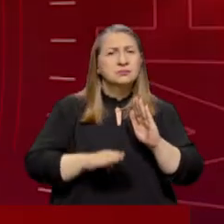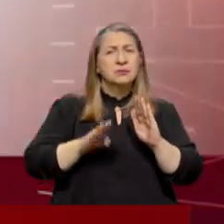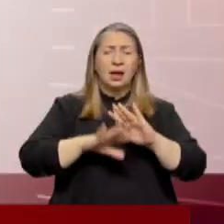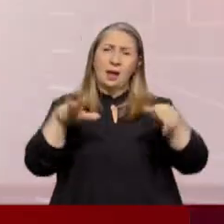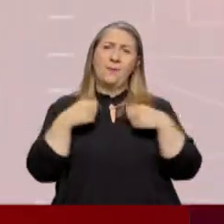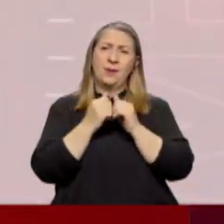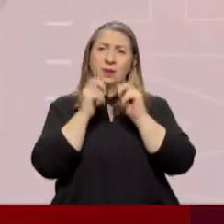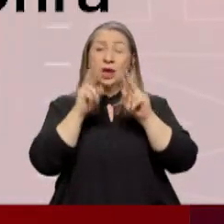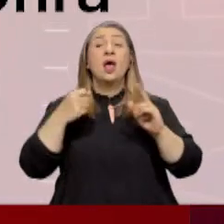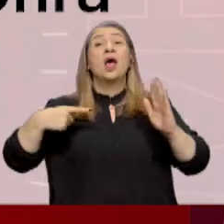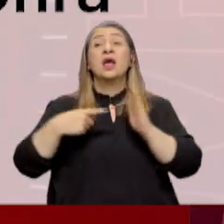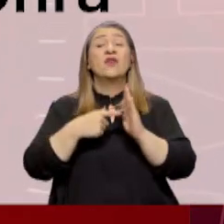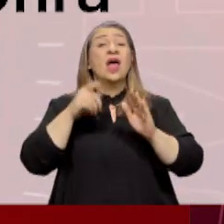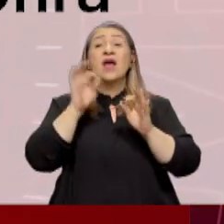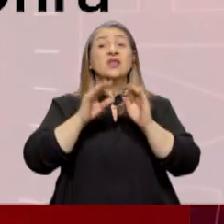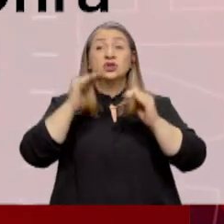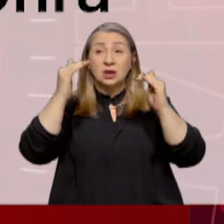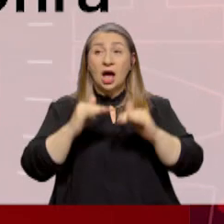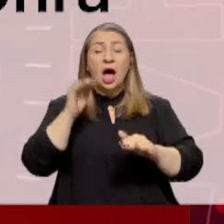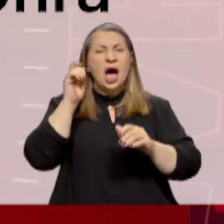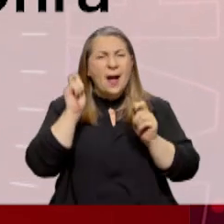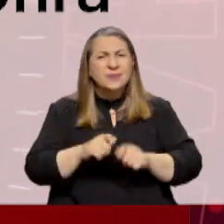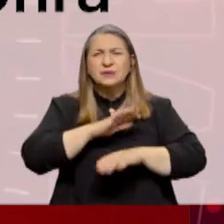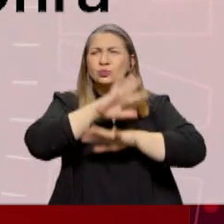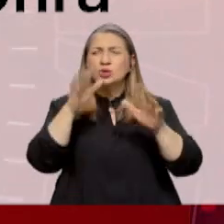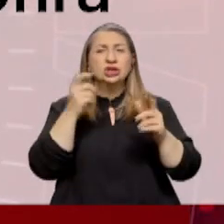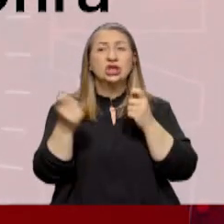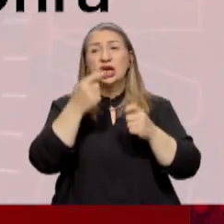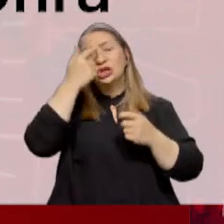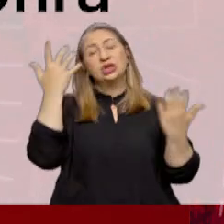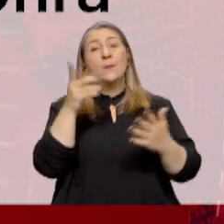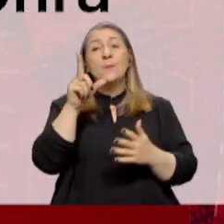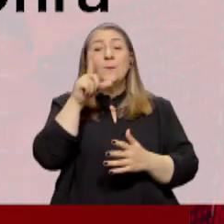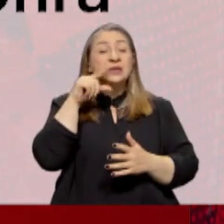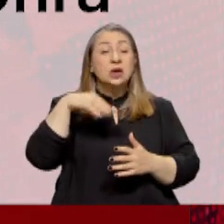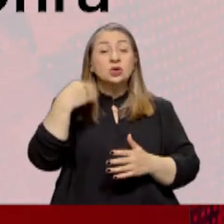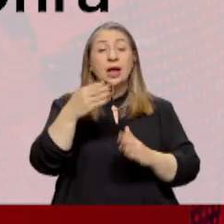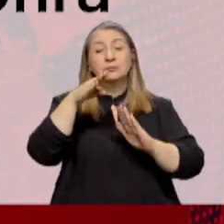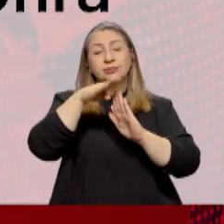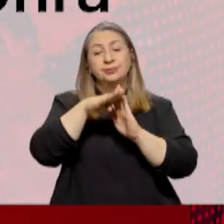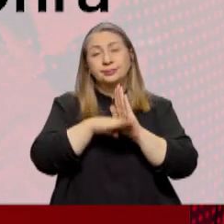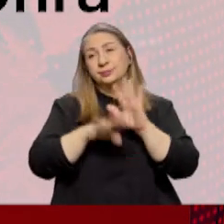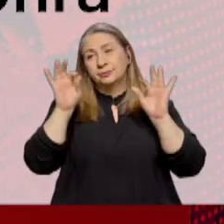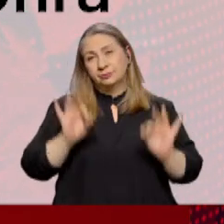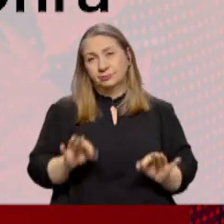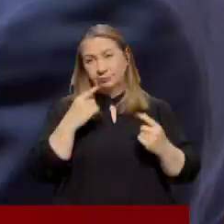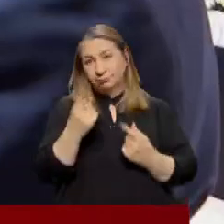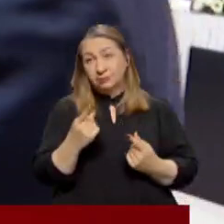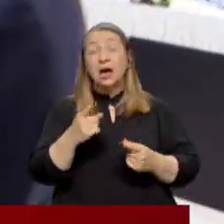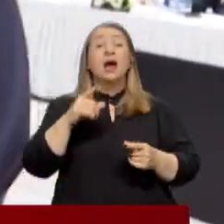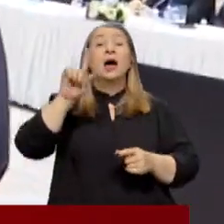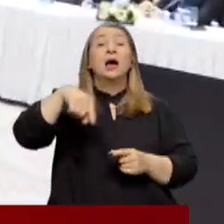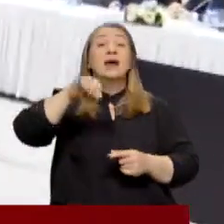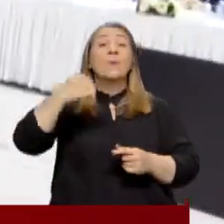göreceğiz. Hedefimiz enflasyonu aşağı çekmektir. Attığımız, atacağımız adımlarla inşallah Mayıs'tan sonra gerilemeye de başlayacaktır. Hazine